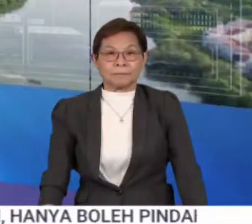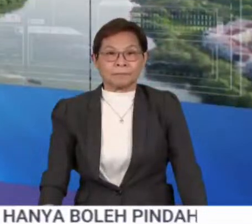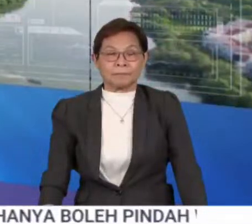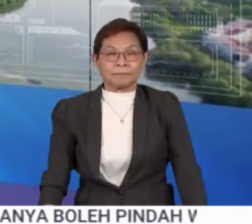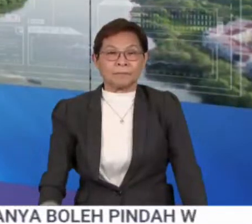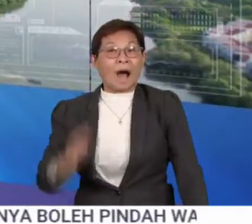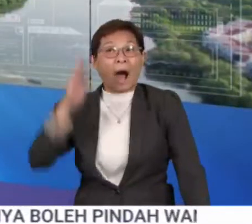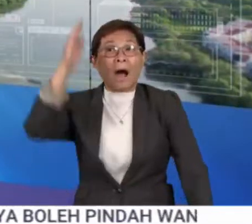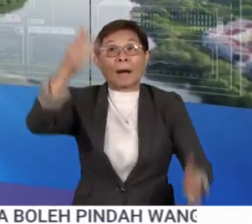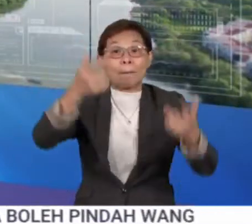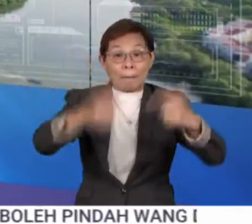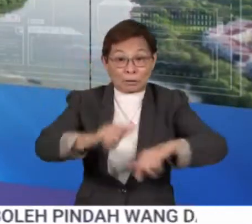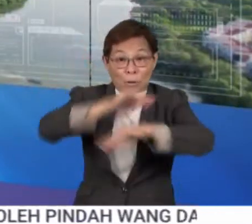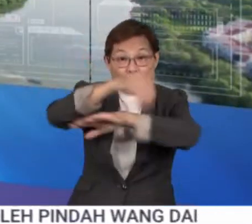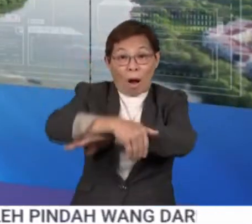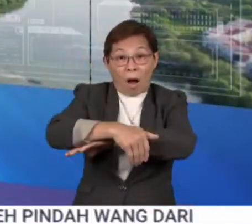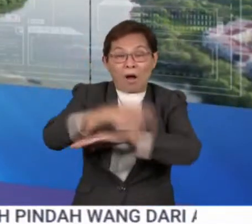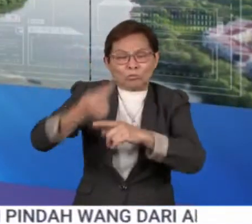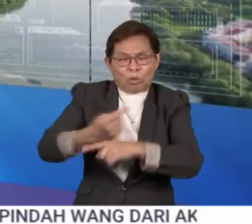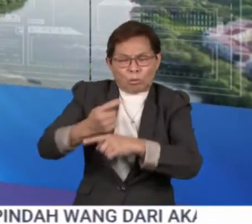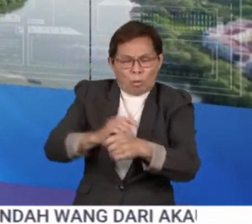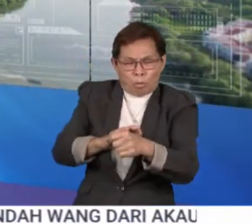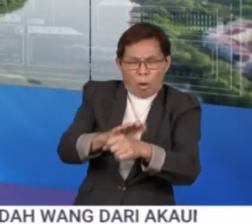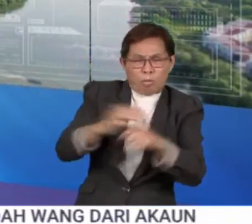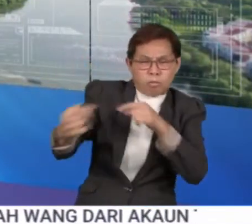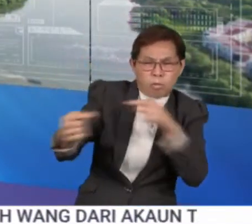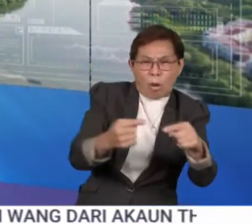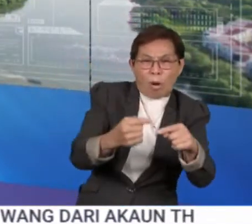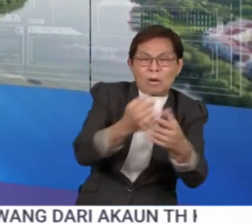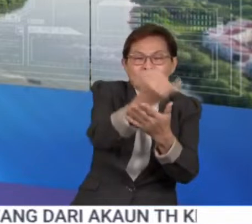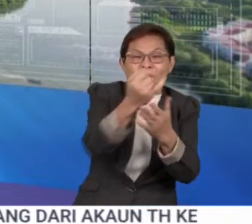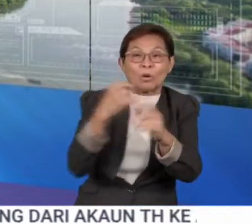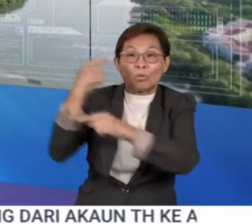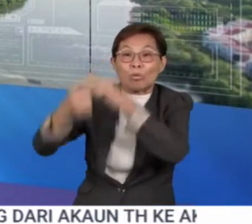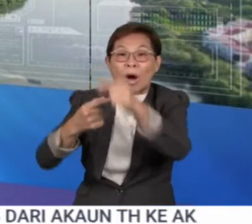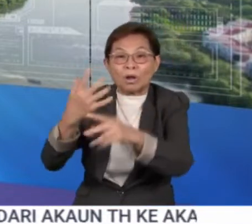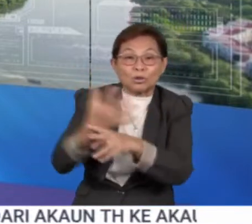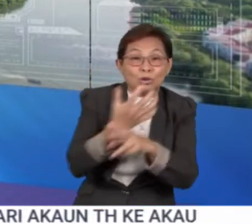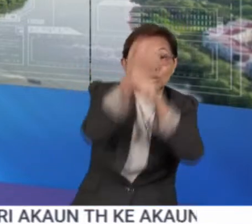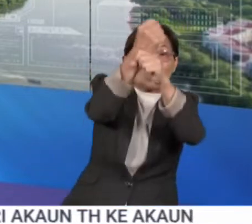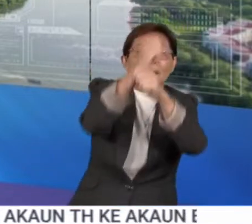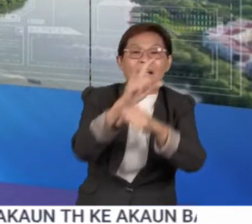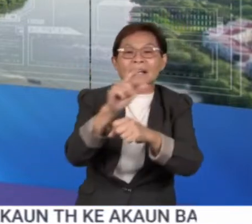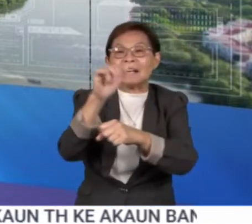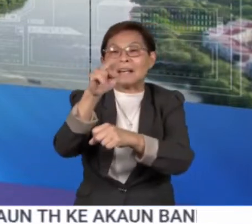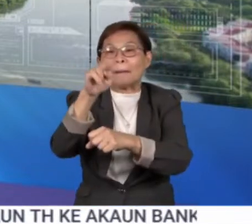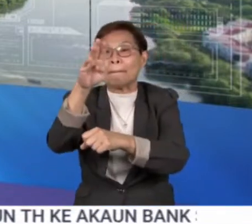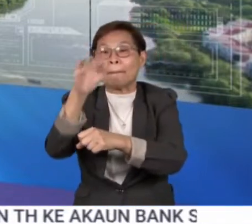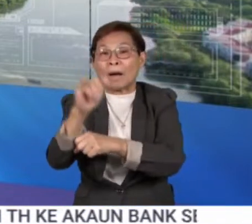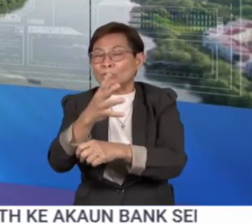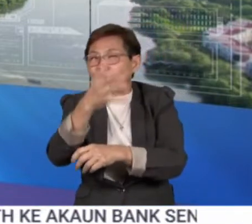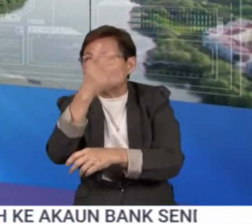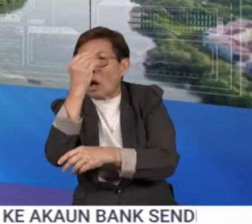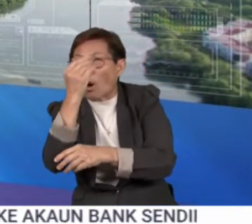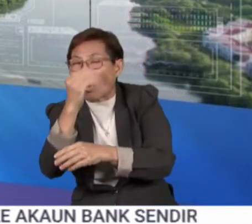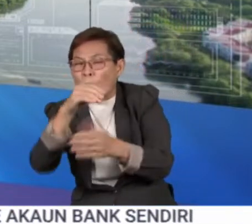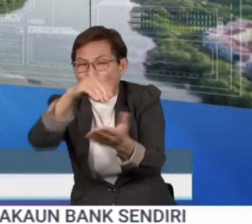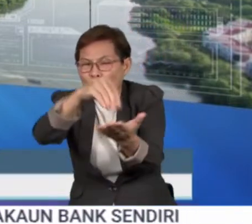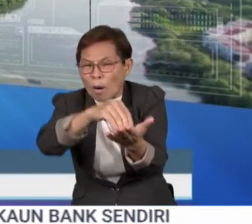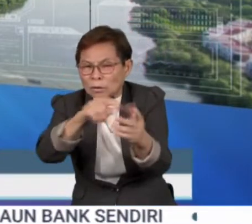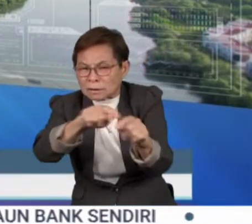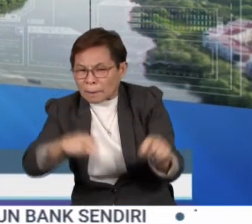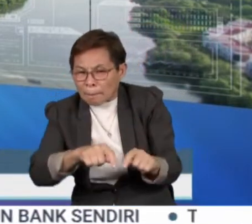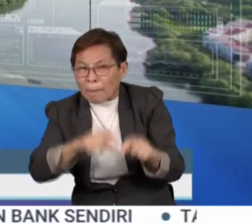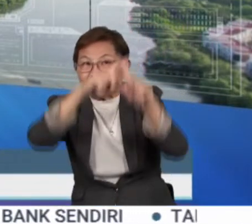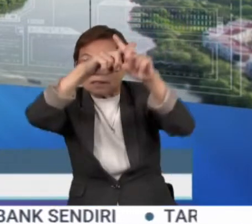Dan bakal berlangsung malam ini raptai penuh pertandingan seni warisan Juara Limbai 2023. Bagi mengetahui keadaan semasa di lokasi Dewan